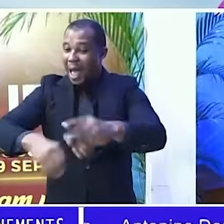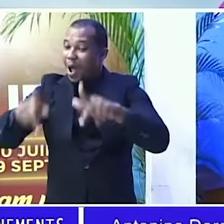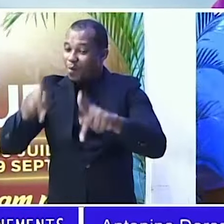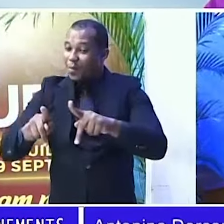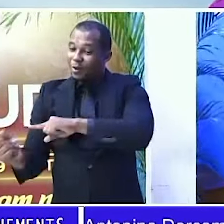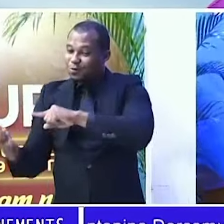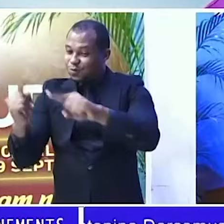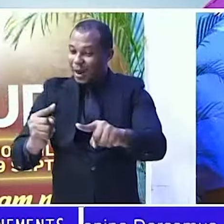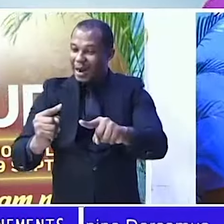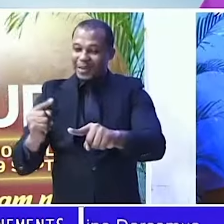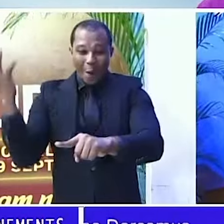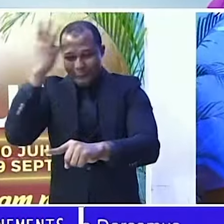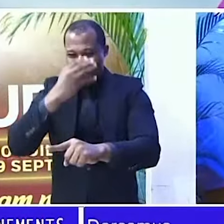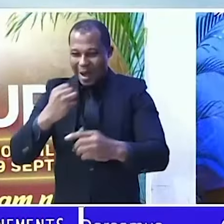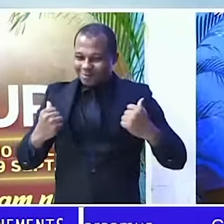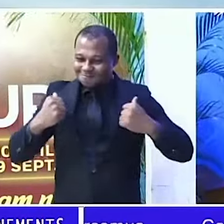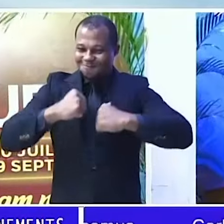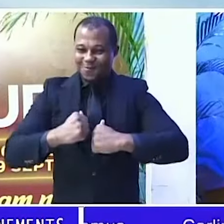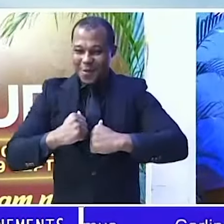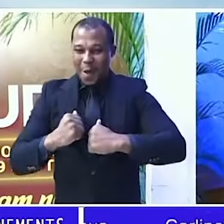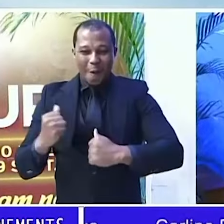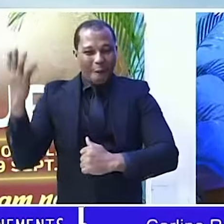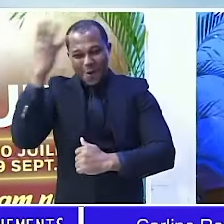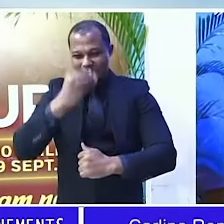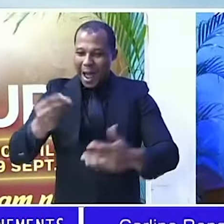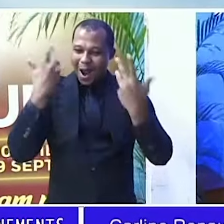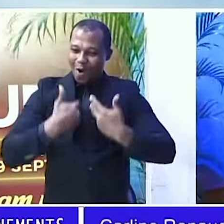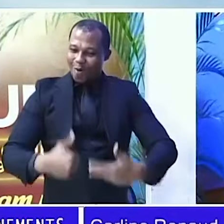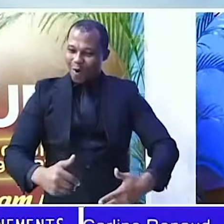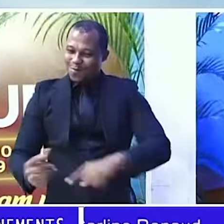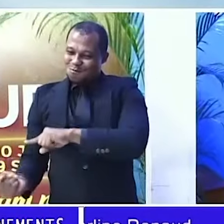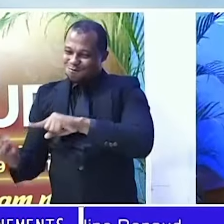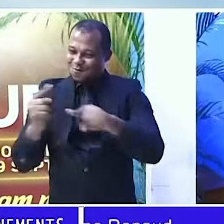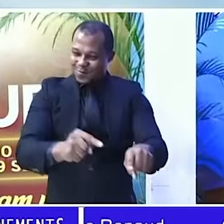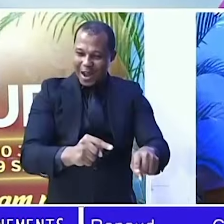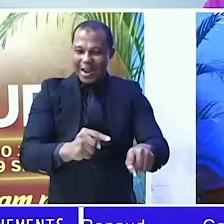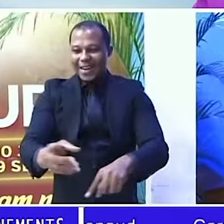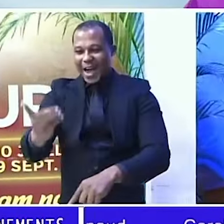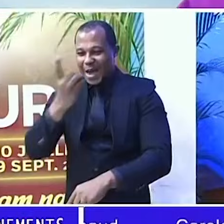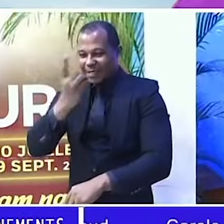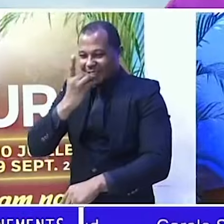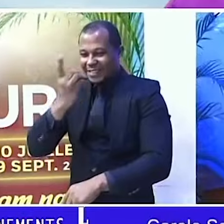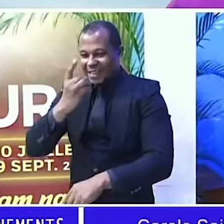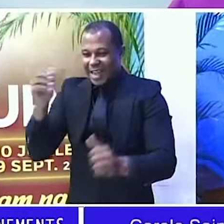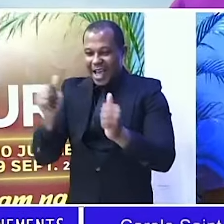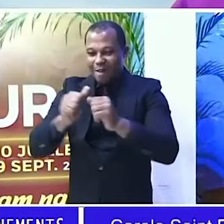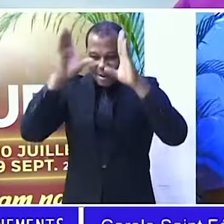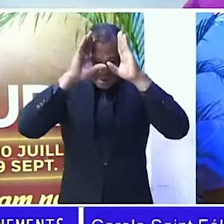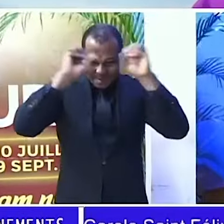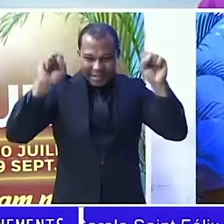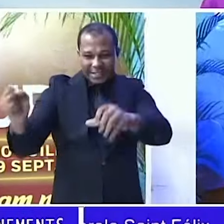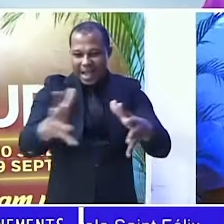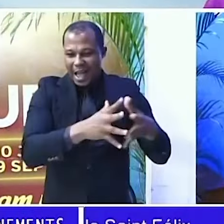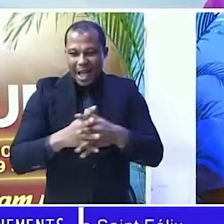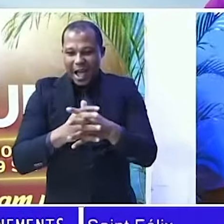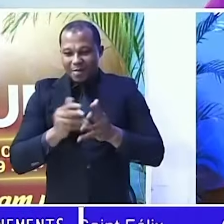qui existait pi belle robe qui existait pour l'al nan dîner mais depuis c'est kay bon Dieu moun n'a vini moun